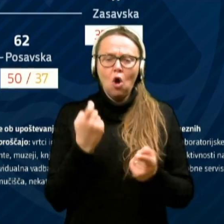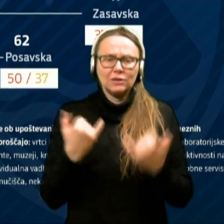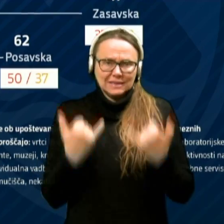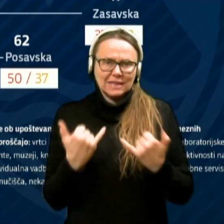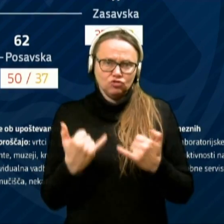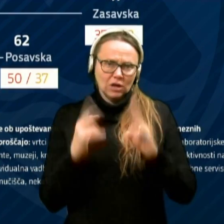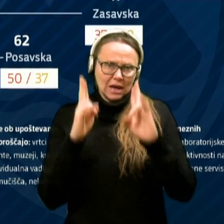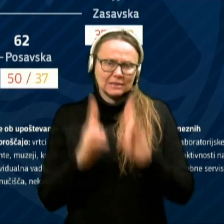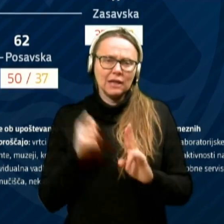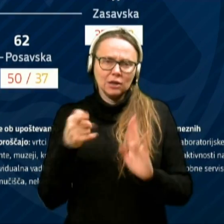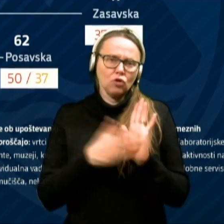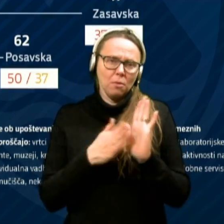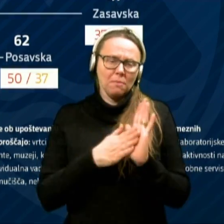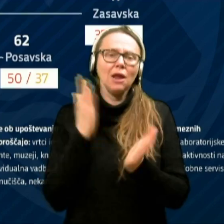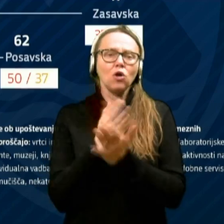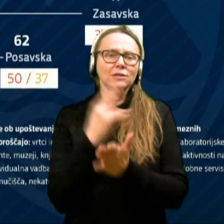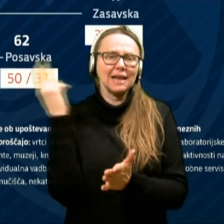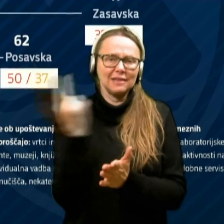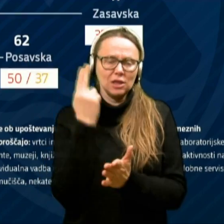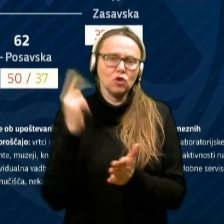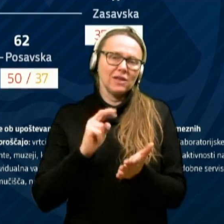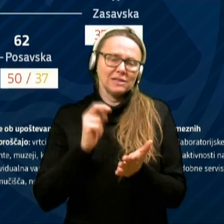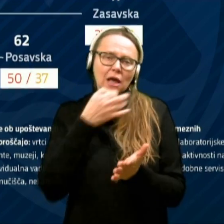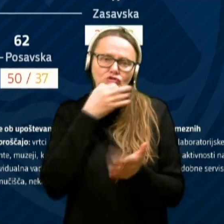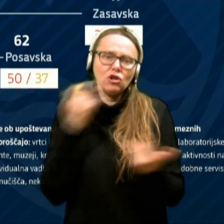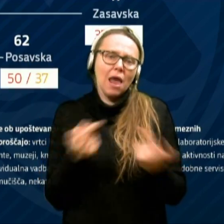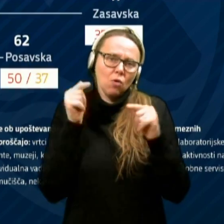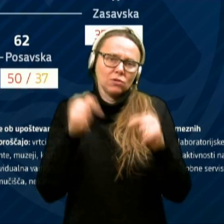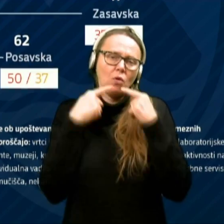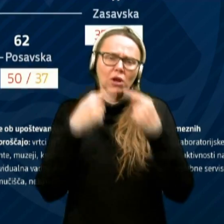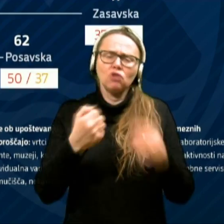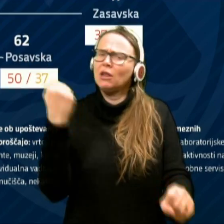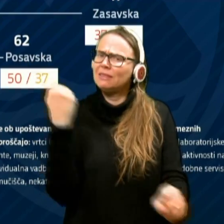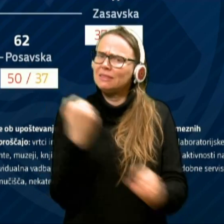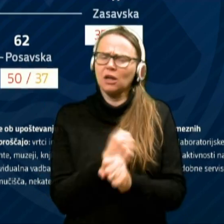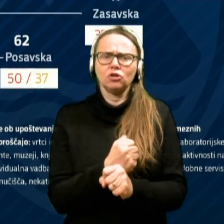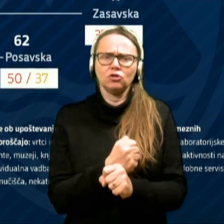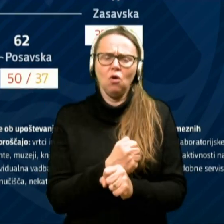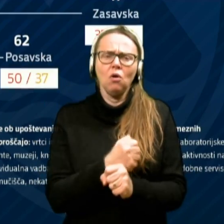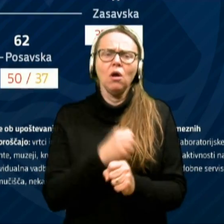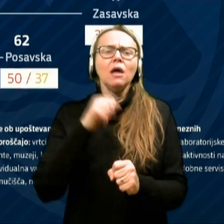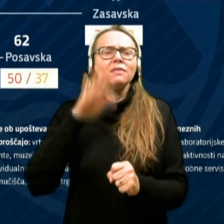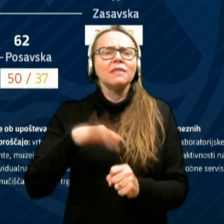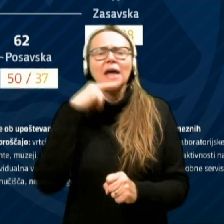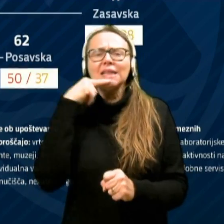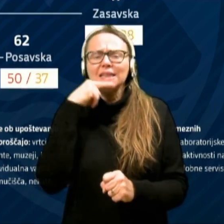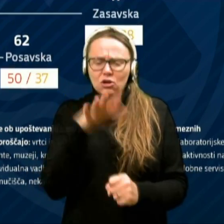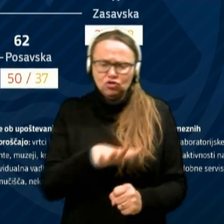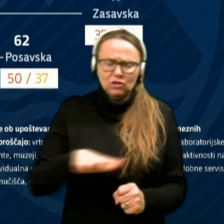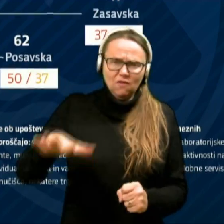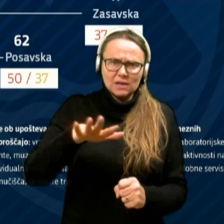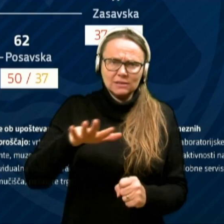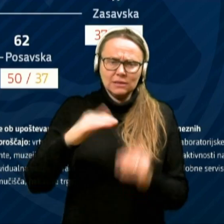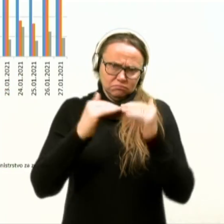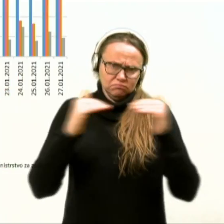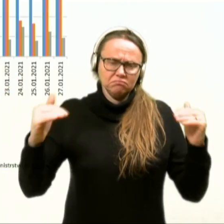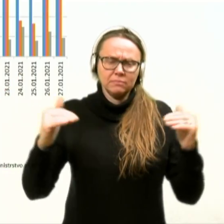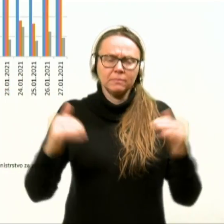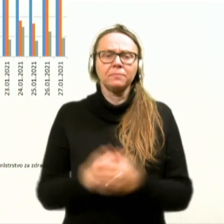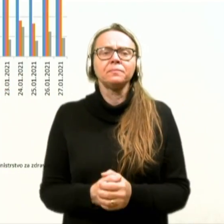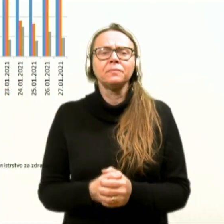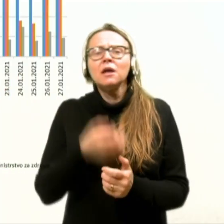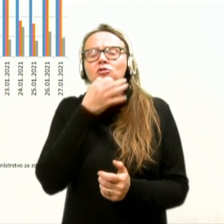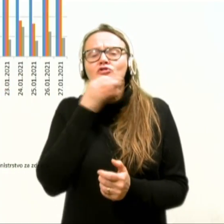kar pomeni, da je osrednjeslovenska, če lahko tako rečem, trdno v rdeči fazi. Če si pogledamo